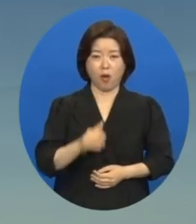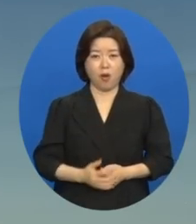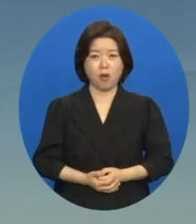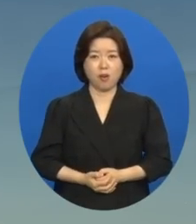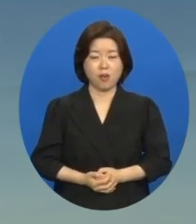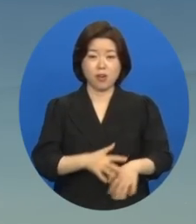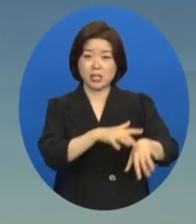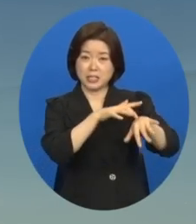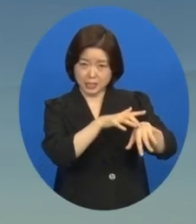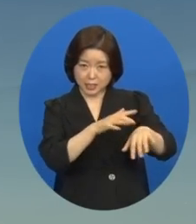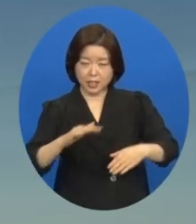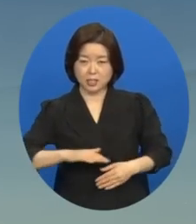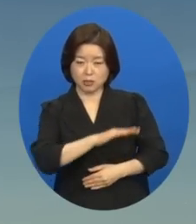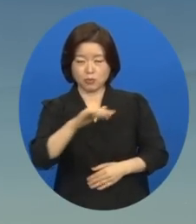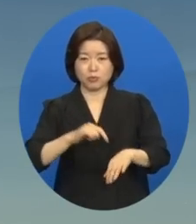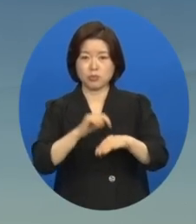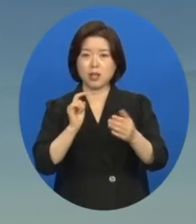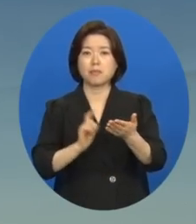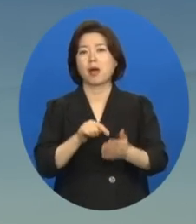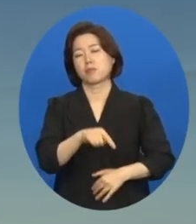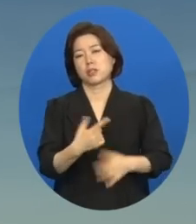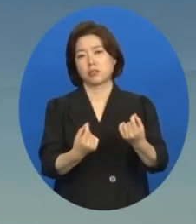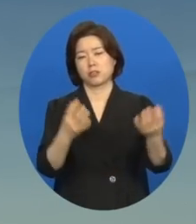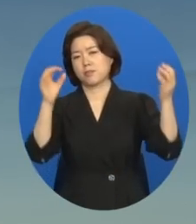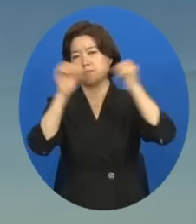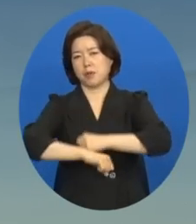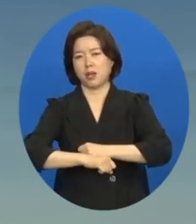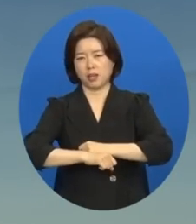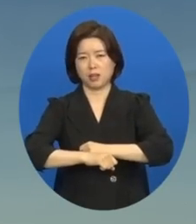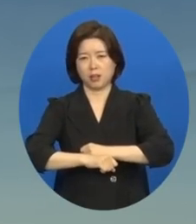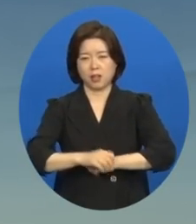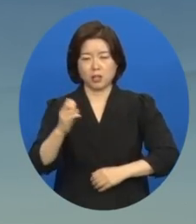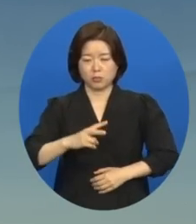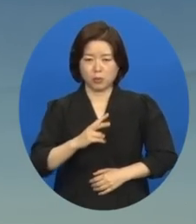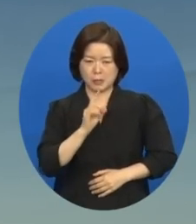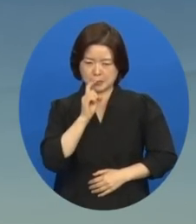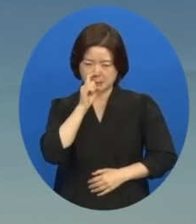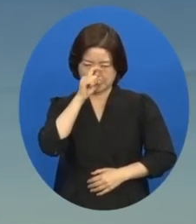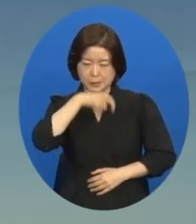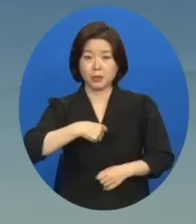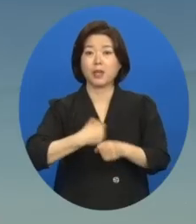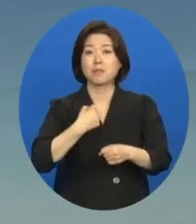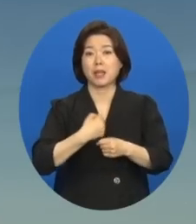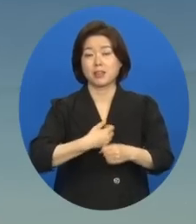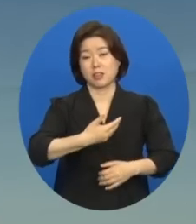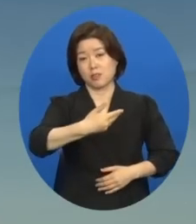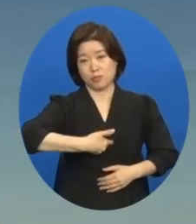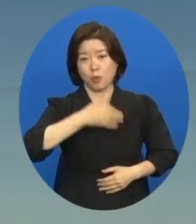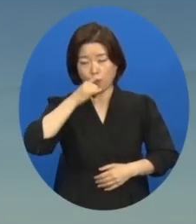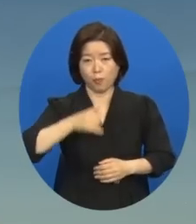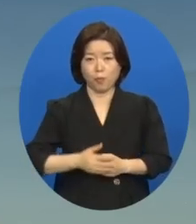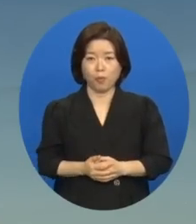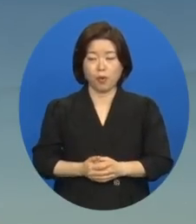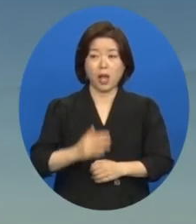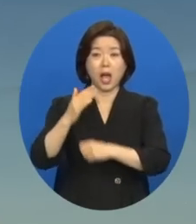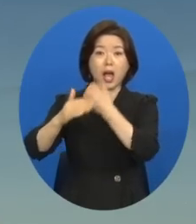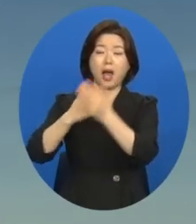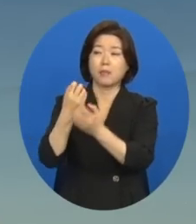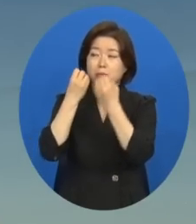사단이 우리의 마음을 그렇게 파괴하거나 오염시킴으로 말미암아 하나님의 새